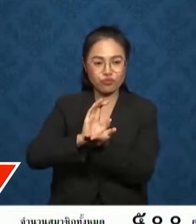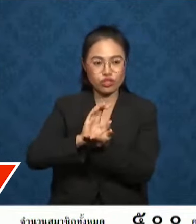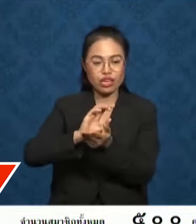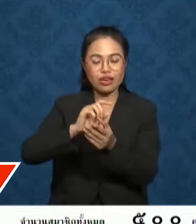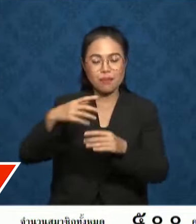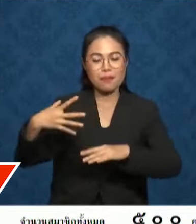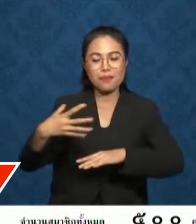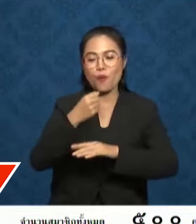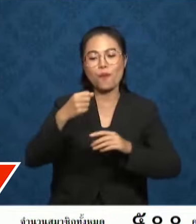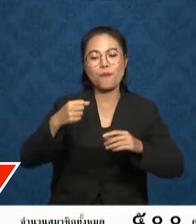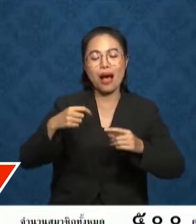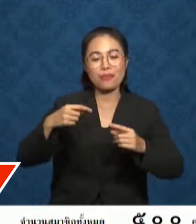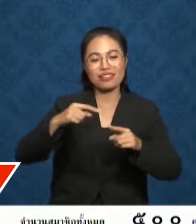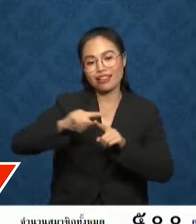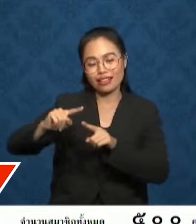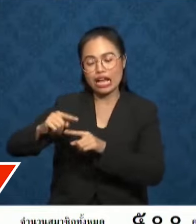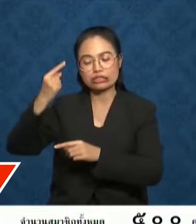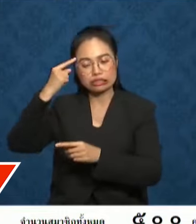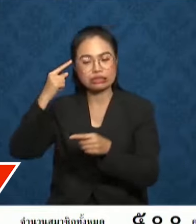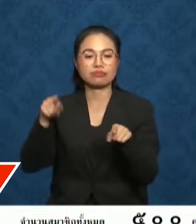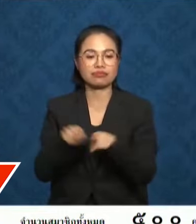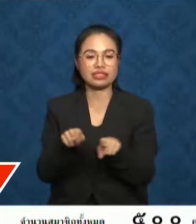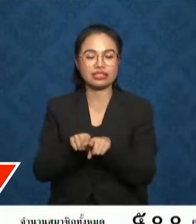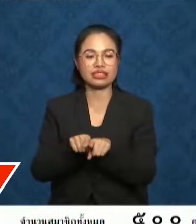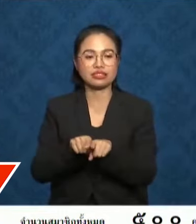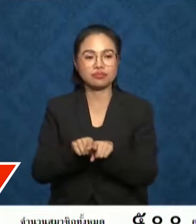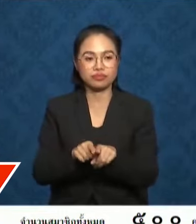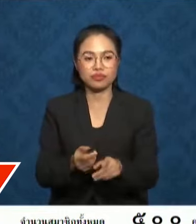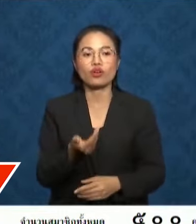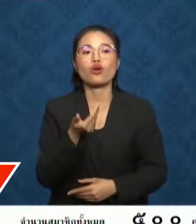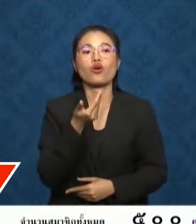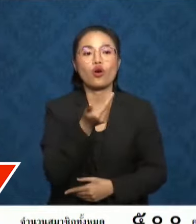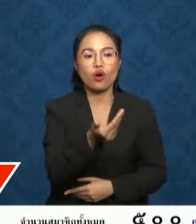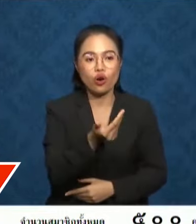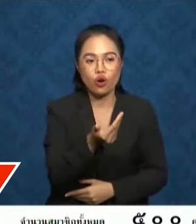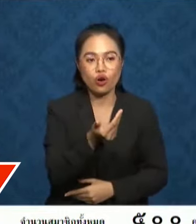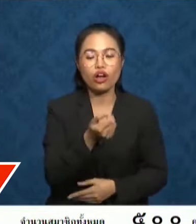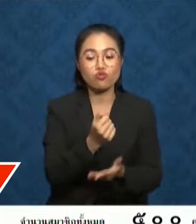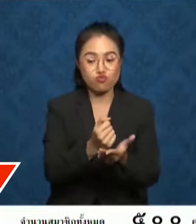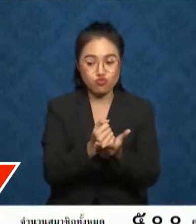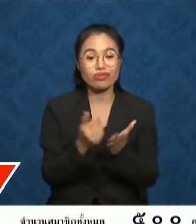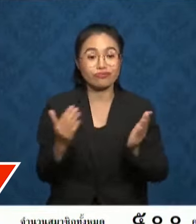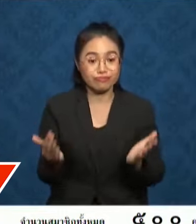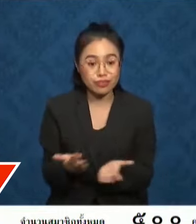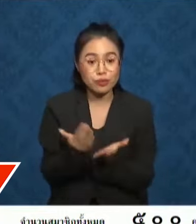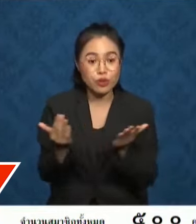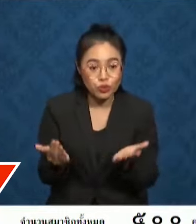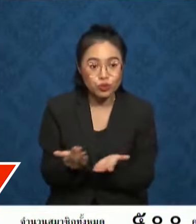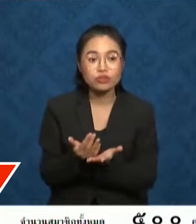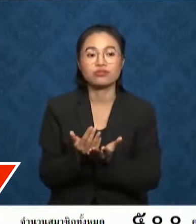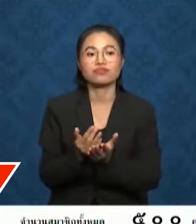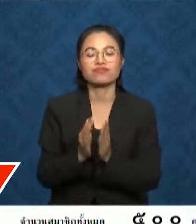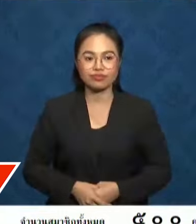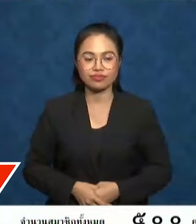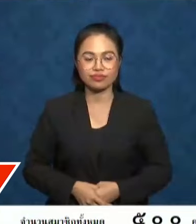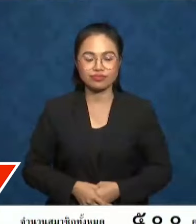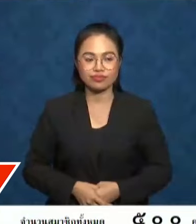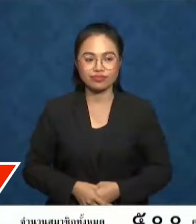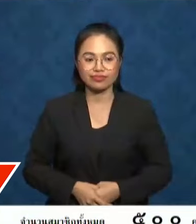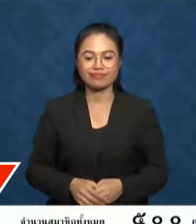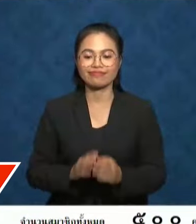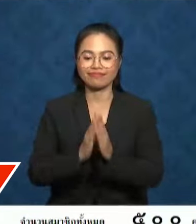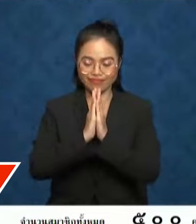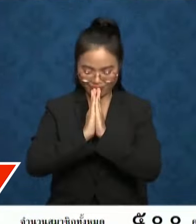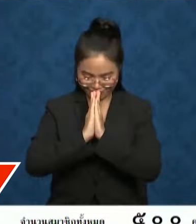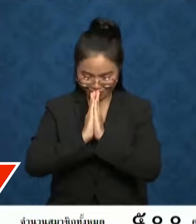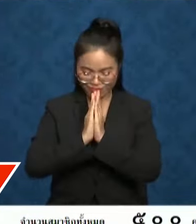ททกพักเห็ตrงกันซึผมเองกตขออามอนุณะอนุเคระ์และขอรบกสำนบสนนจทกท่ด้นะครับกบคุัเลี่งท